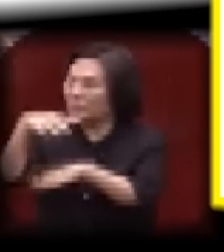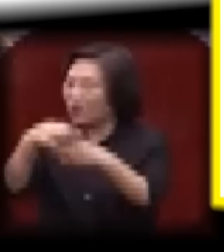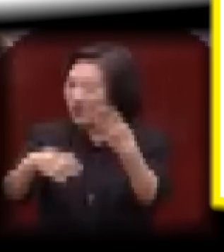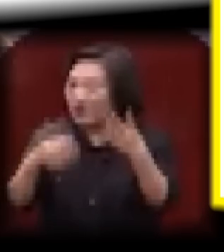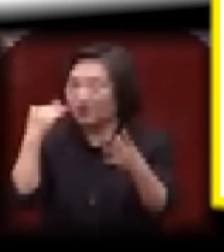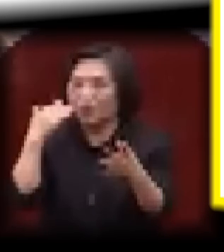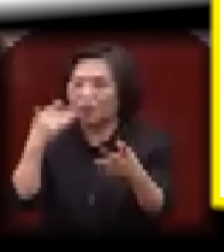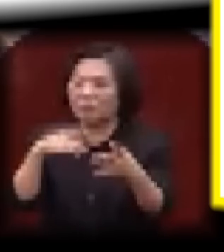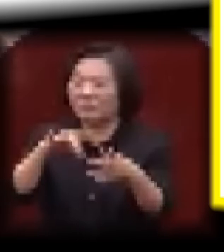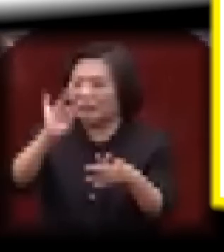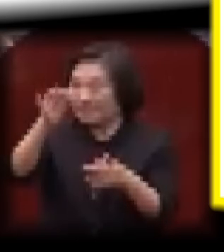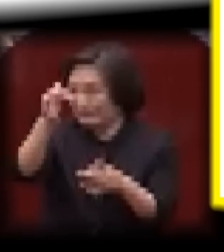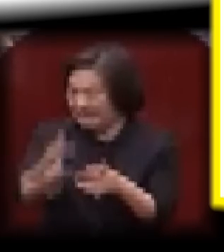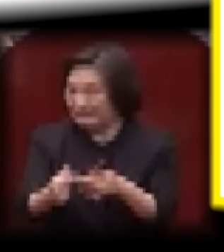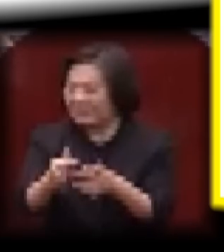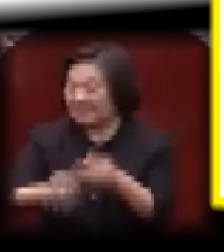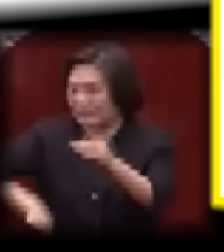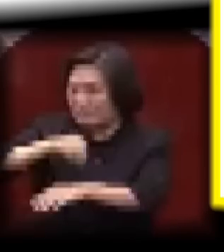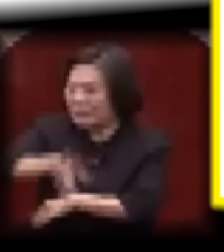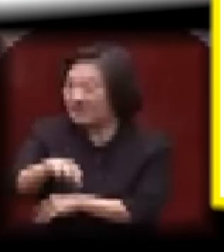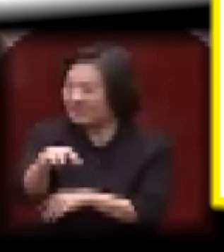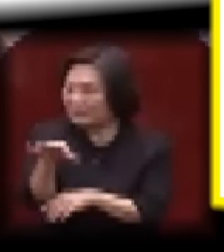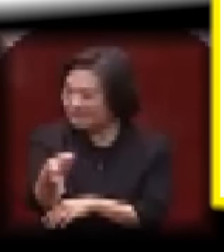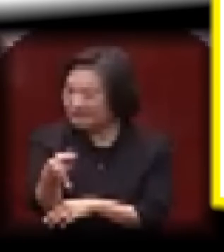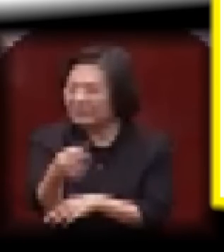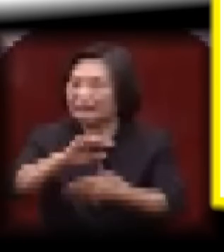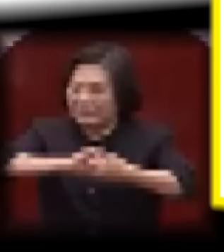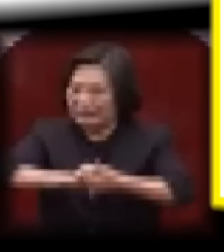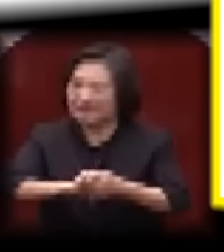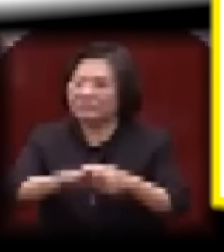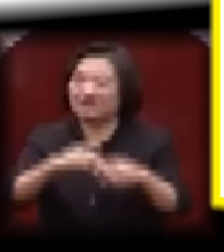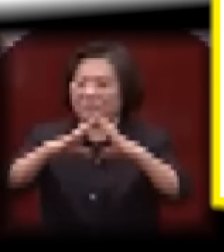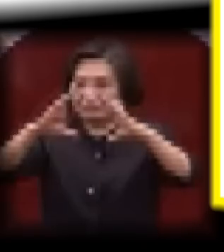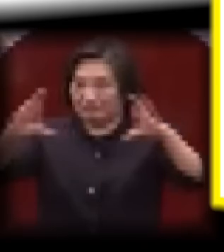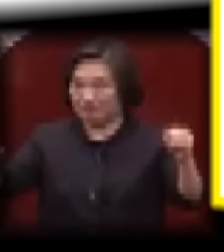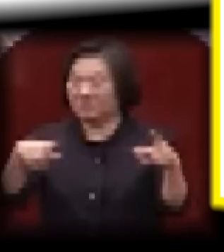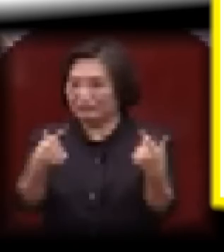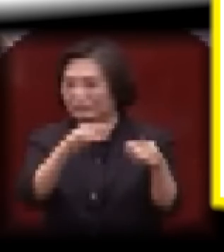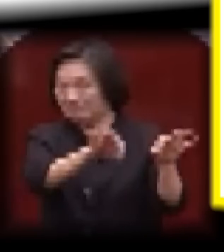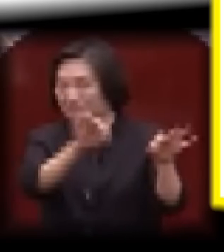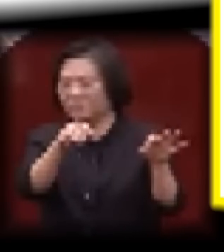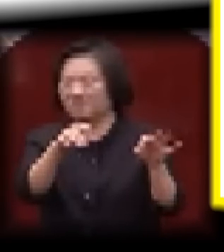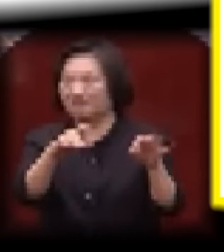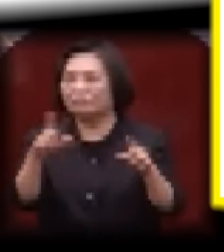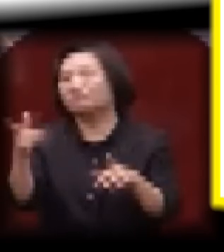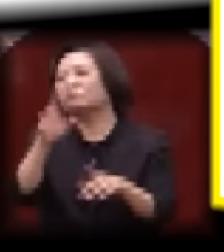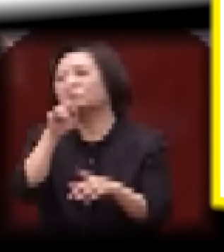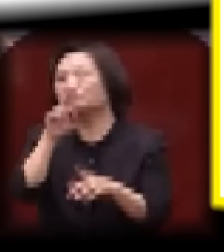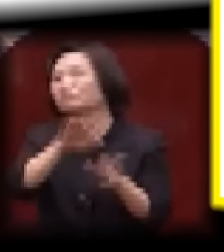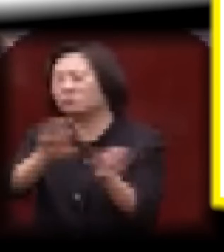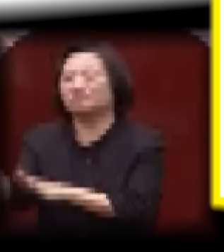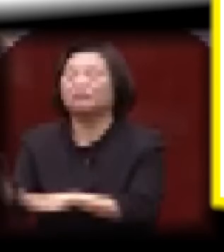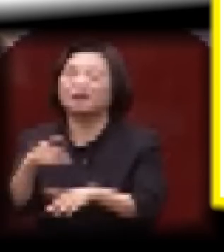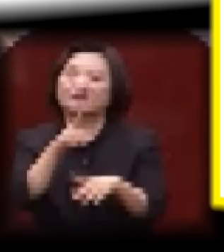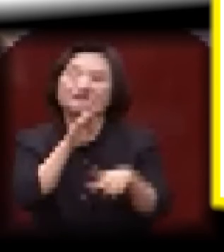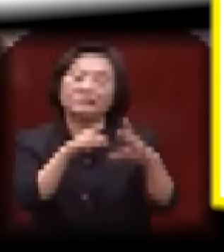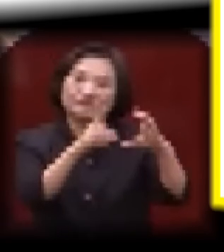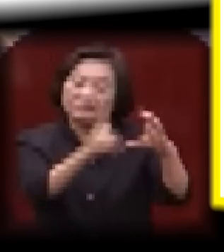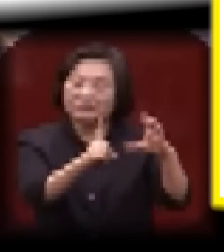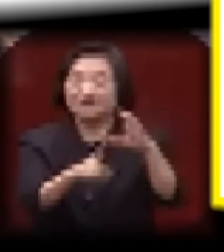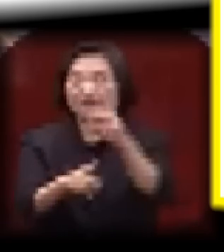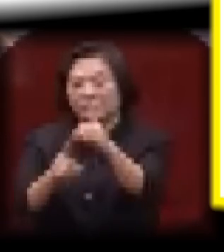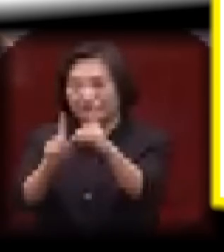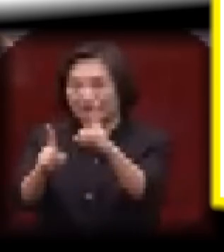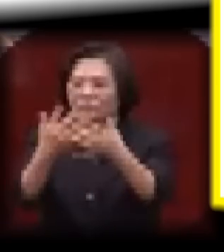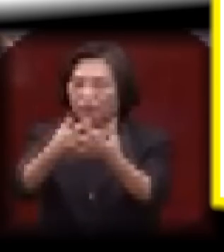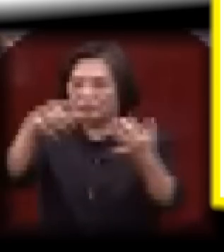过100亿的这个工程，你知道，都要比照大巨蛋比照双子星设这个廉政平台。那么现在